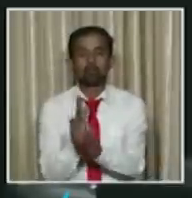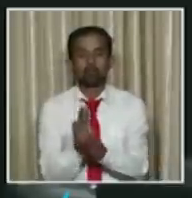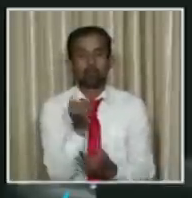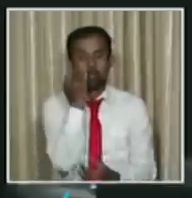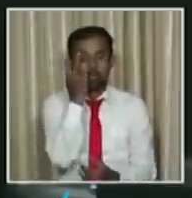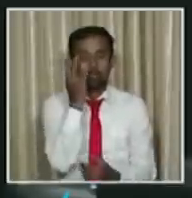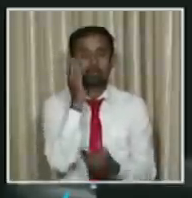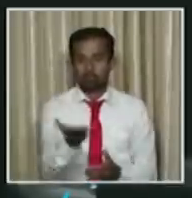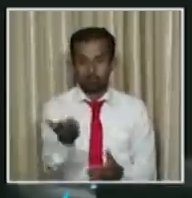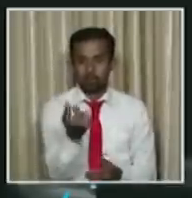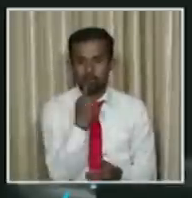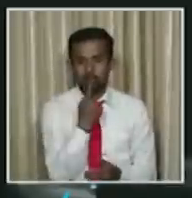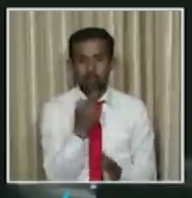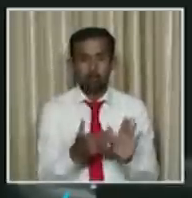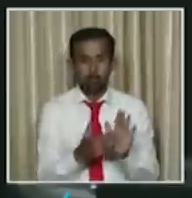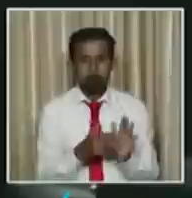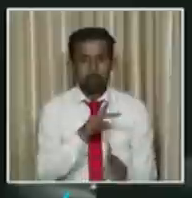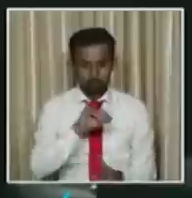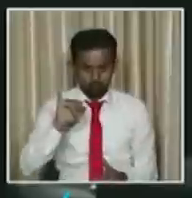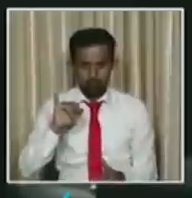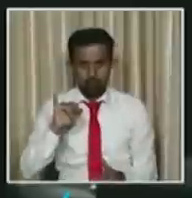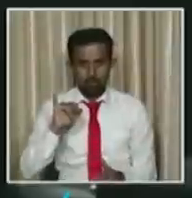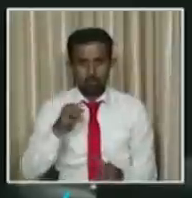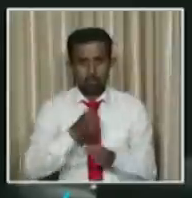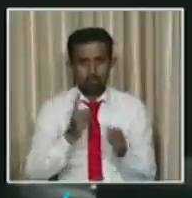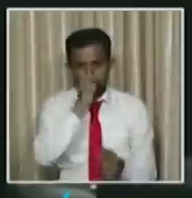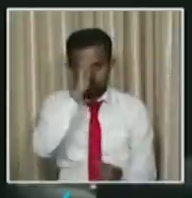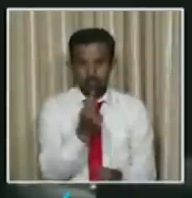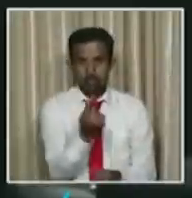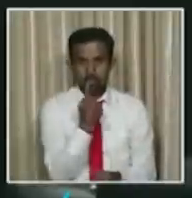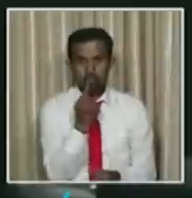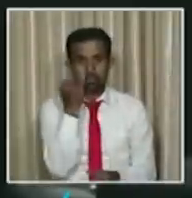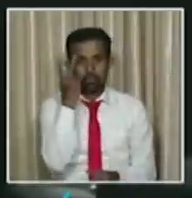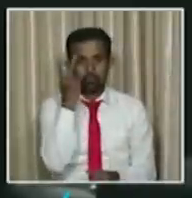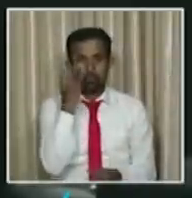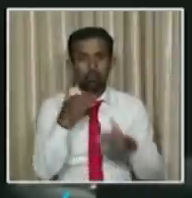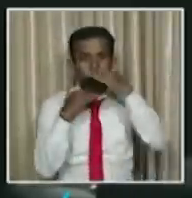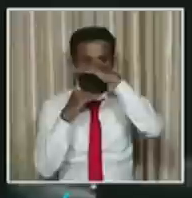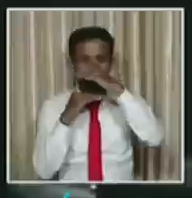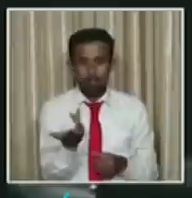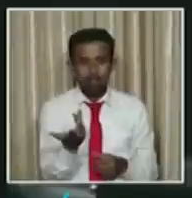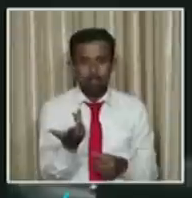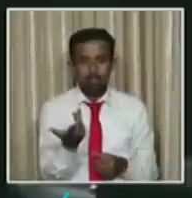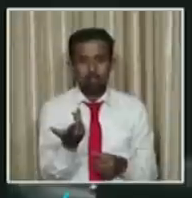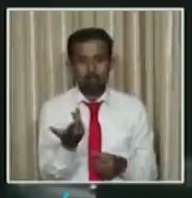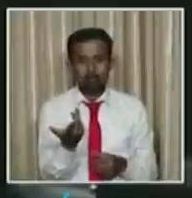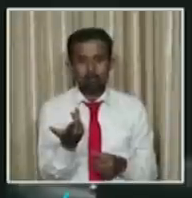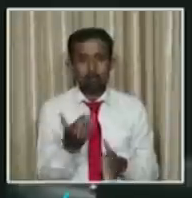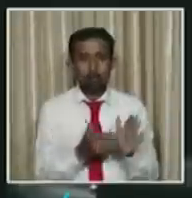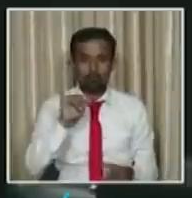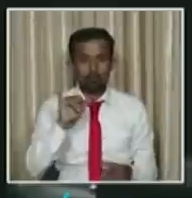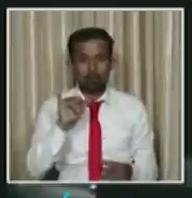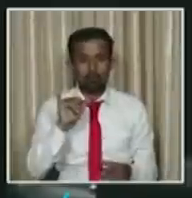සිංගප්පූරේ දාන්න තිබුණා නම් කියලා කියනවා. මිලියන 26 ගන්න පුළුවන් කියලා GLP's මැතිතුමා කිව්වා සිංගප්පූරේ සීමාවක් තියෙනවා කියලා. මම නම් දන්නේ නැහැ. මිලියන 26 නම්